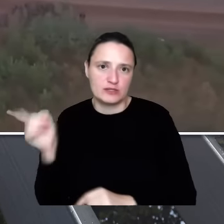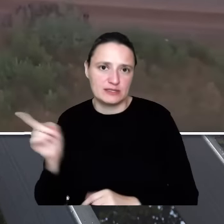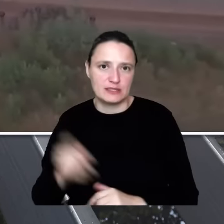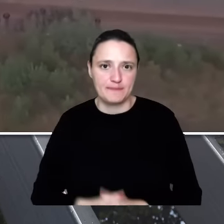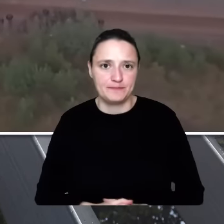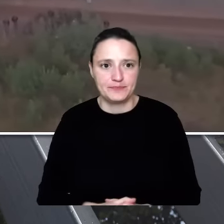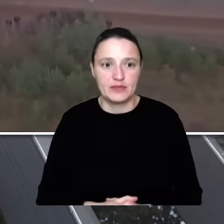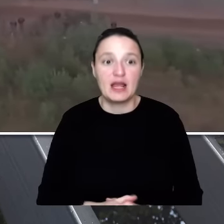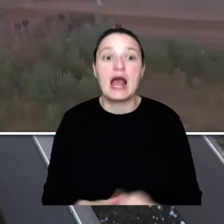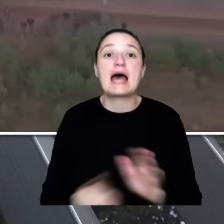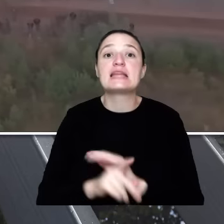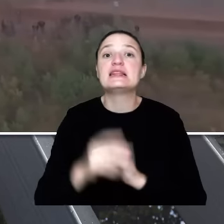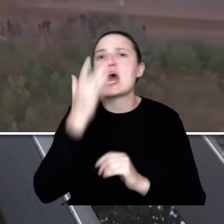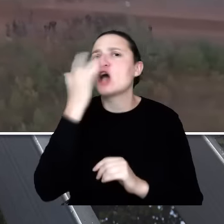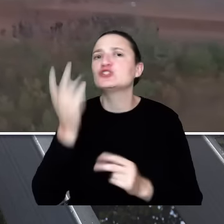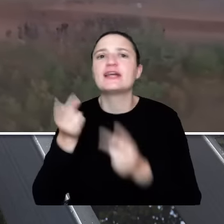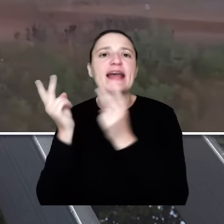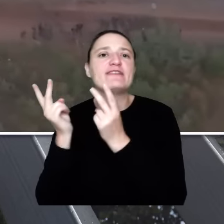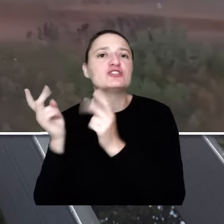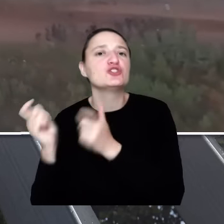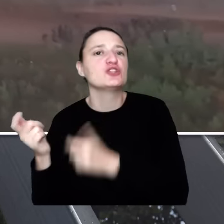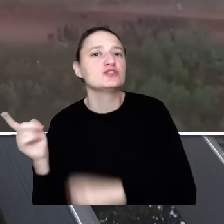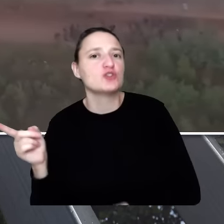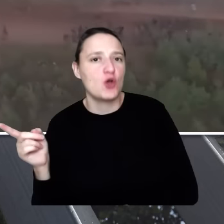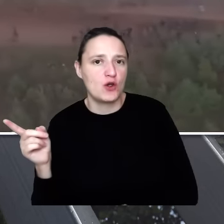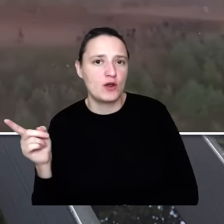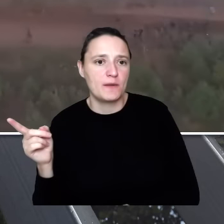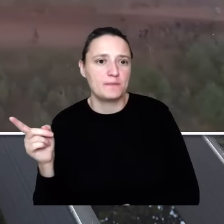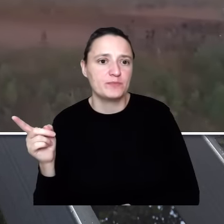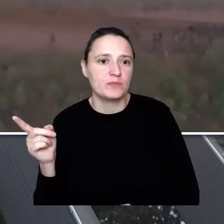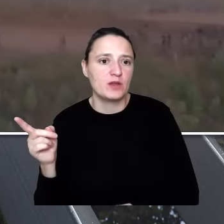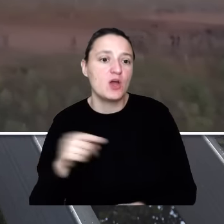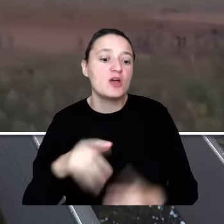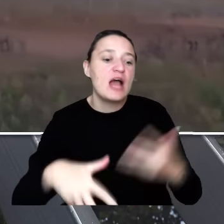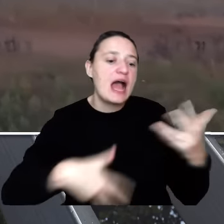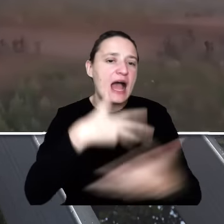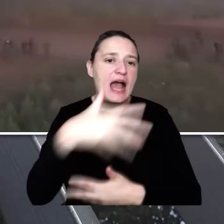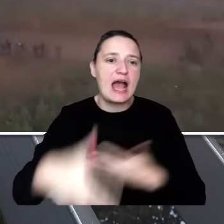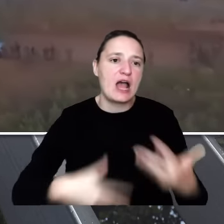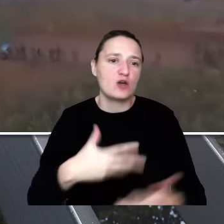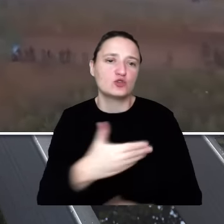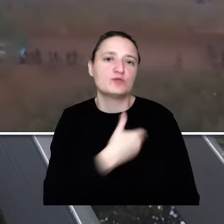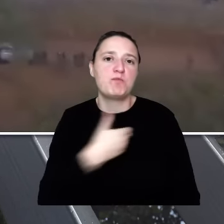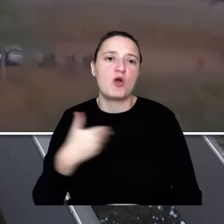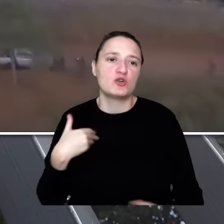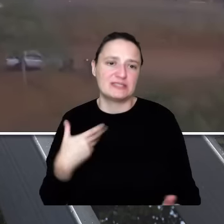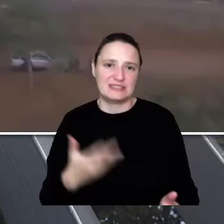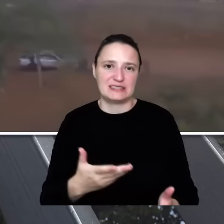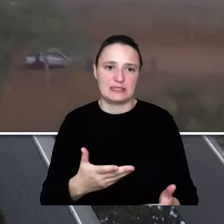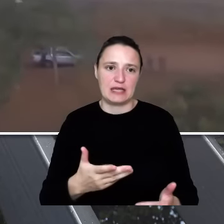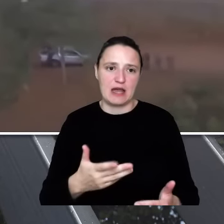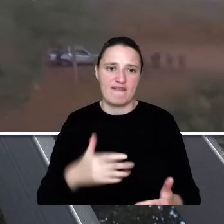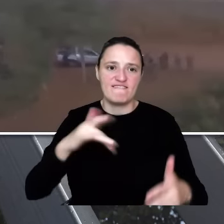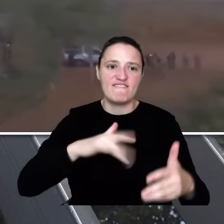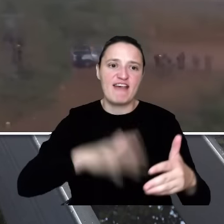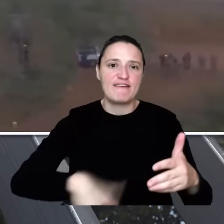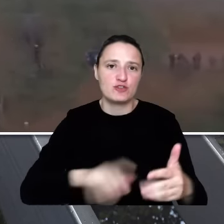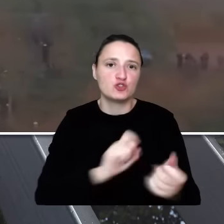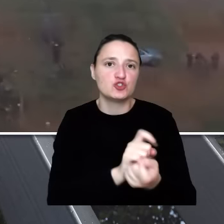dla Rosji największym priorytetem jest stworzenie stanu zimnej wojny domowej w krajach